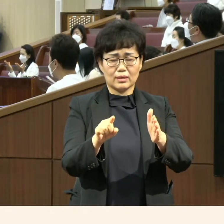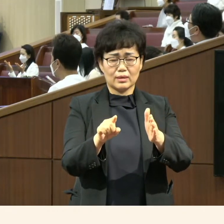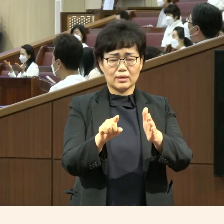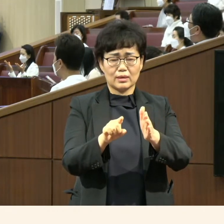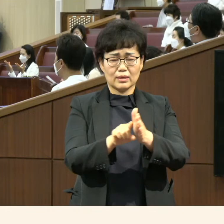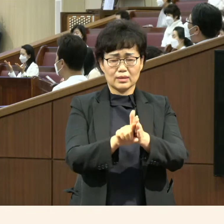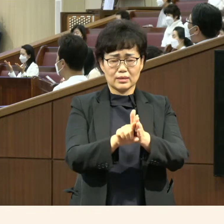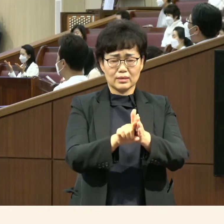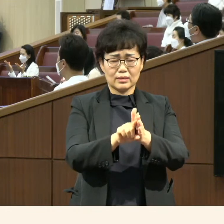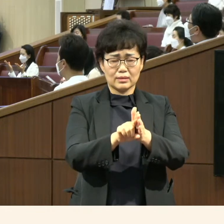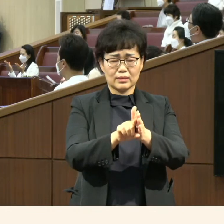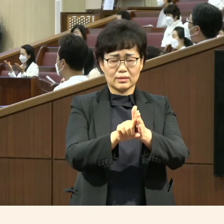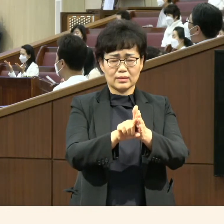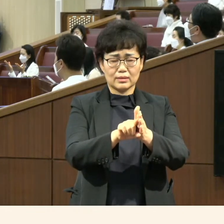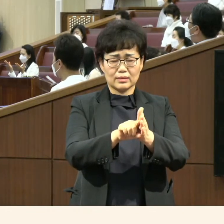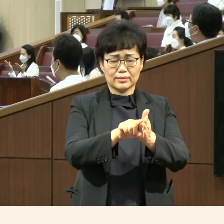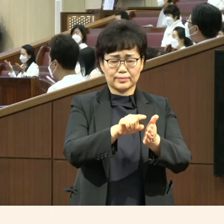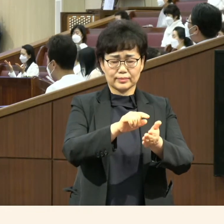위하여